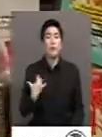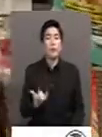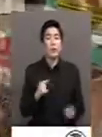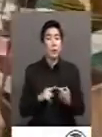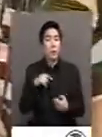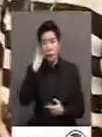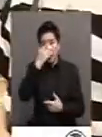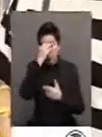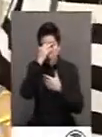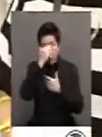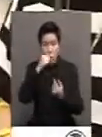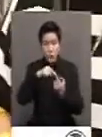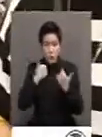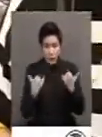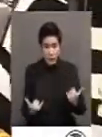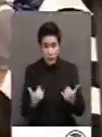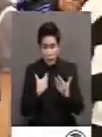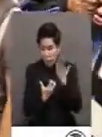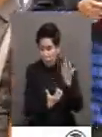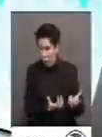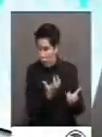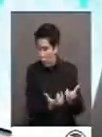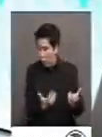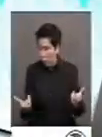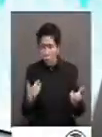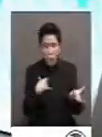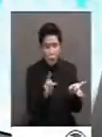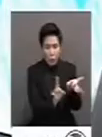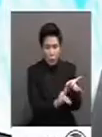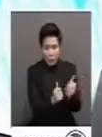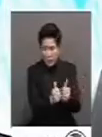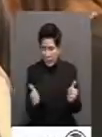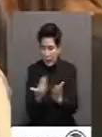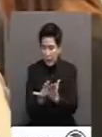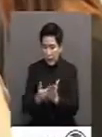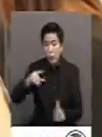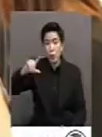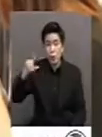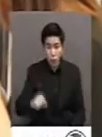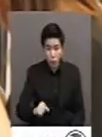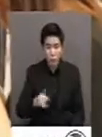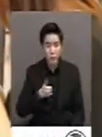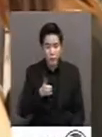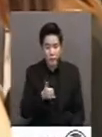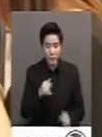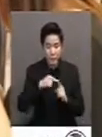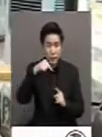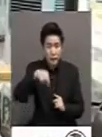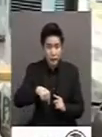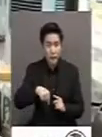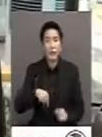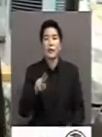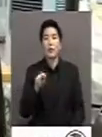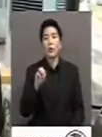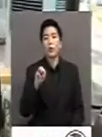คนที่สนใจตลาดนัดพอเพียงที่เต็มไปด้วยสินค้าที่มีคุณภาพแล้วก็ราคาย่อมเยามากมายแบบนี้มากันได้คุณผู้ชมที่สตูดิโอ